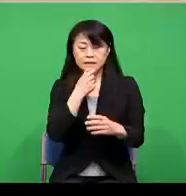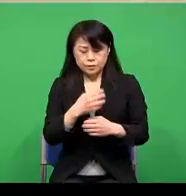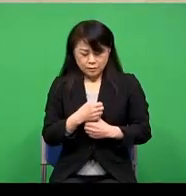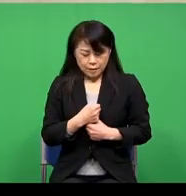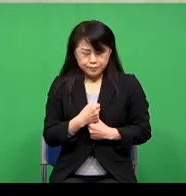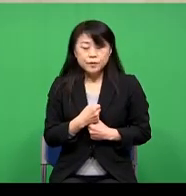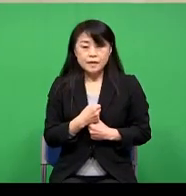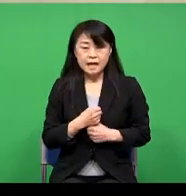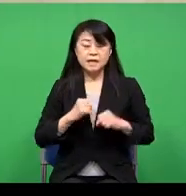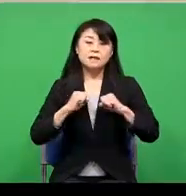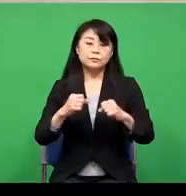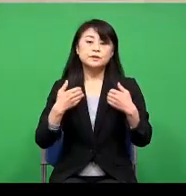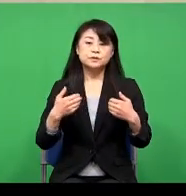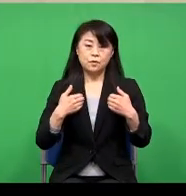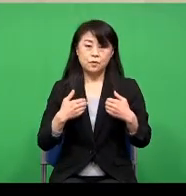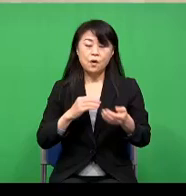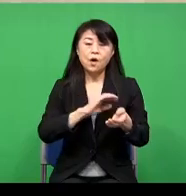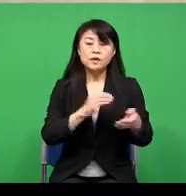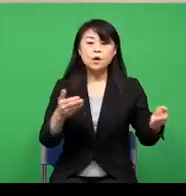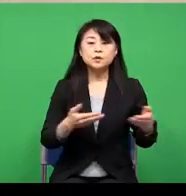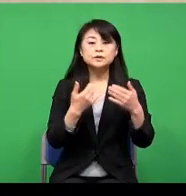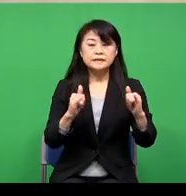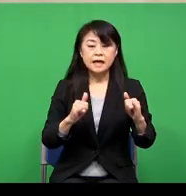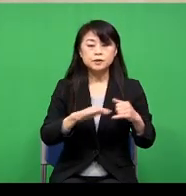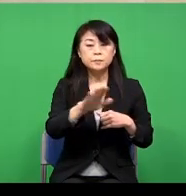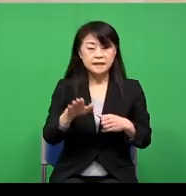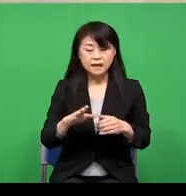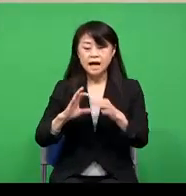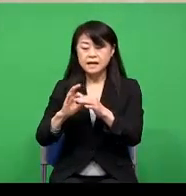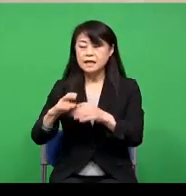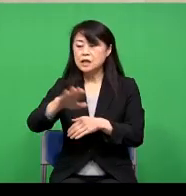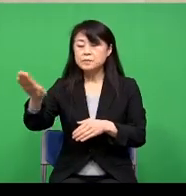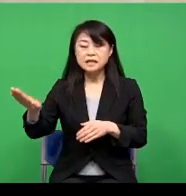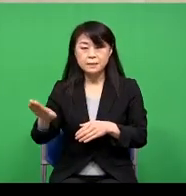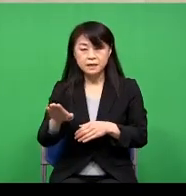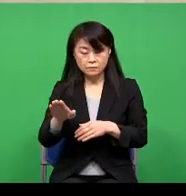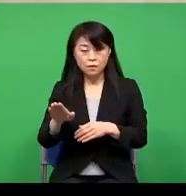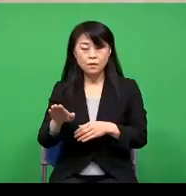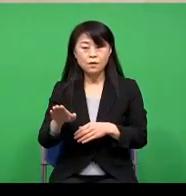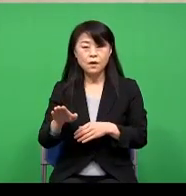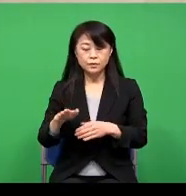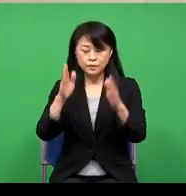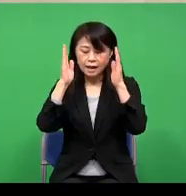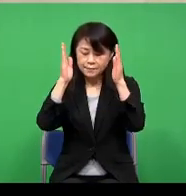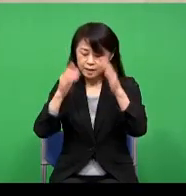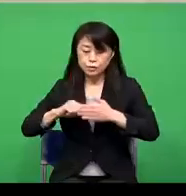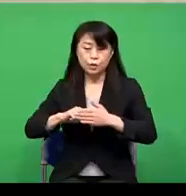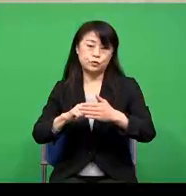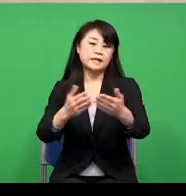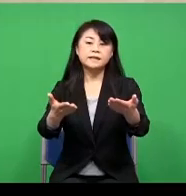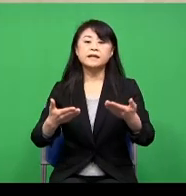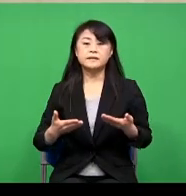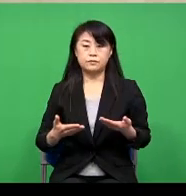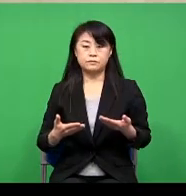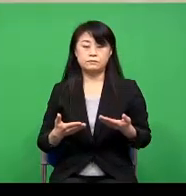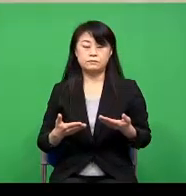でも、まあ、医療金をちゃんと配る範囲を増やしたり金額を増やしたり、それからあの、まあ、